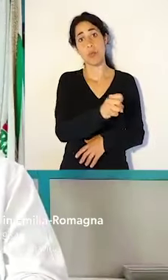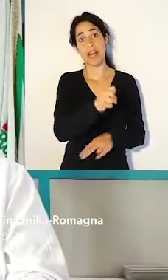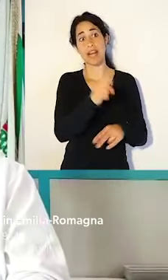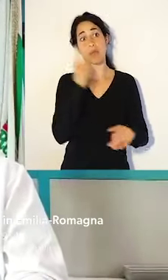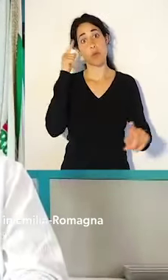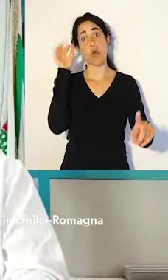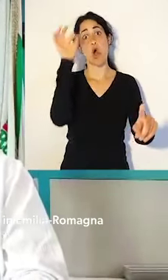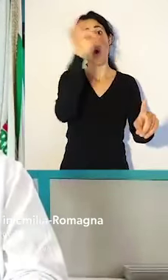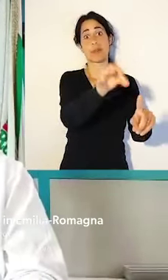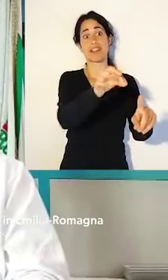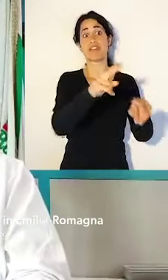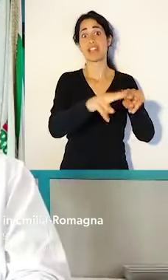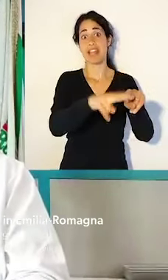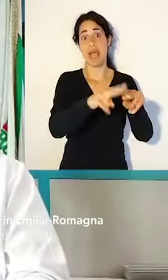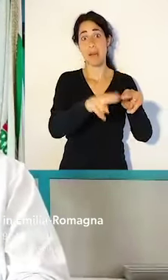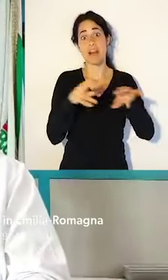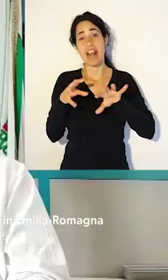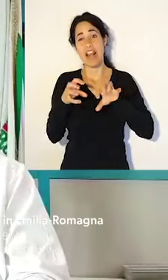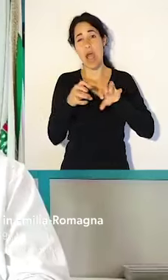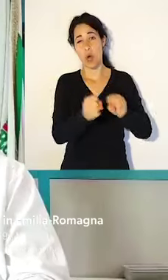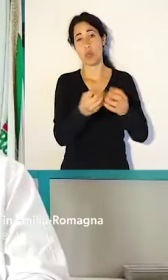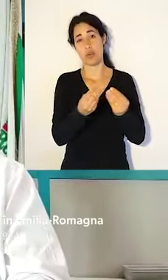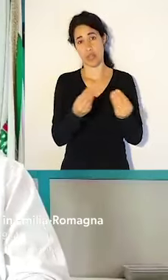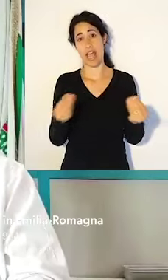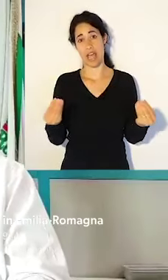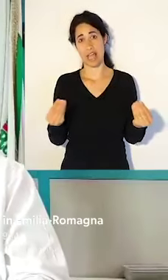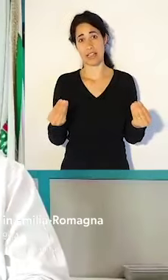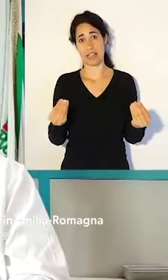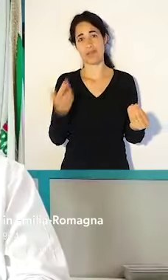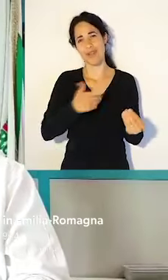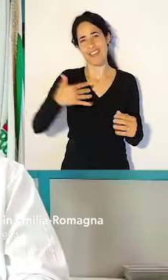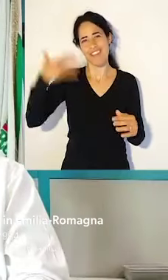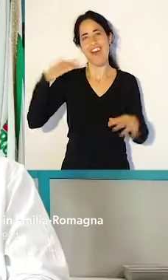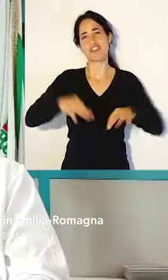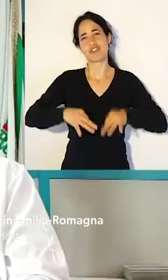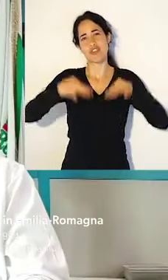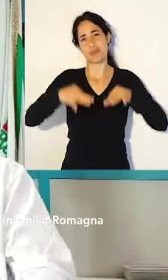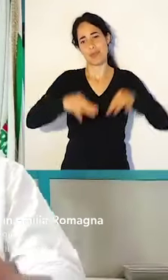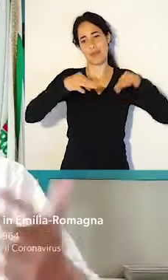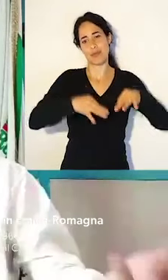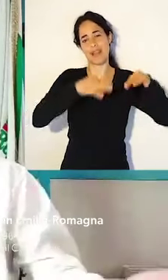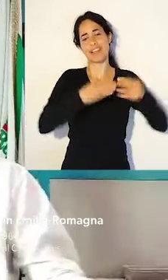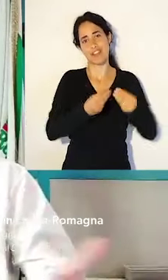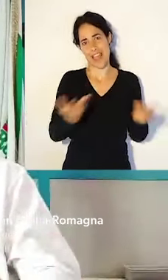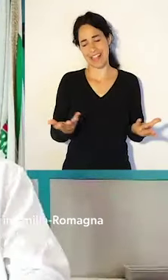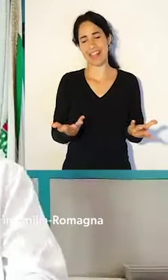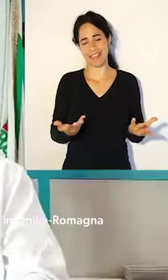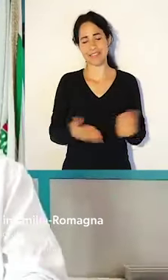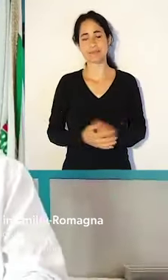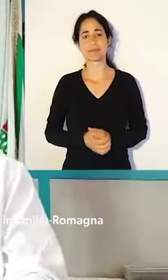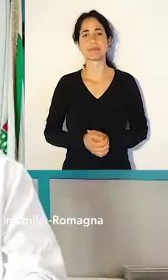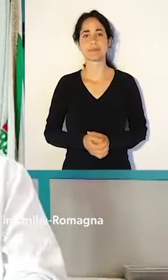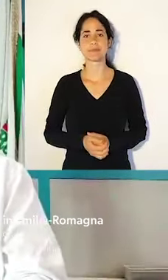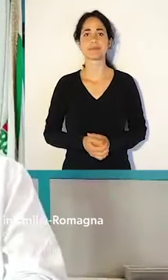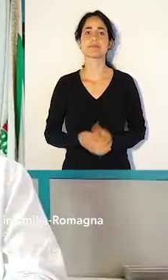qui a settembre il più possibile di quelle prestazioni che avevamo in qualche modo